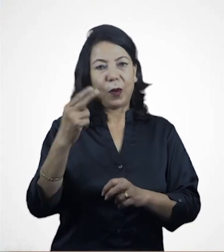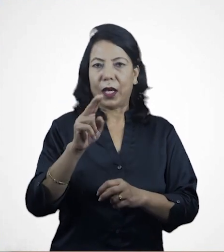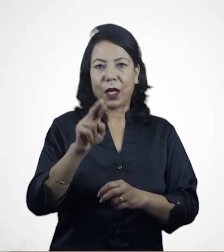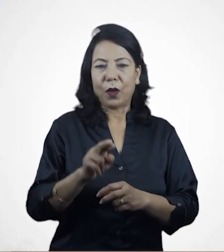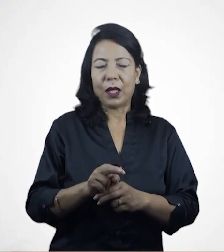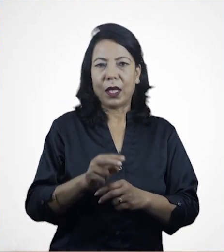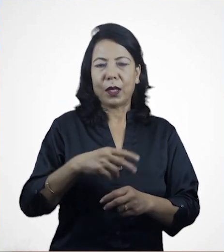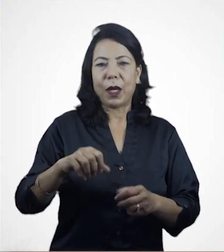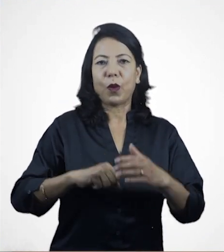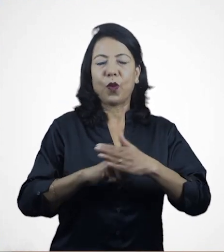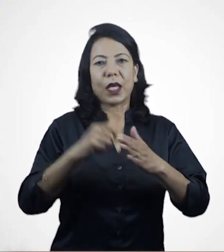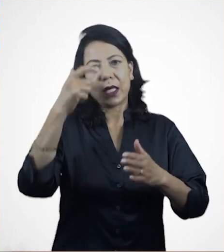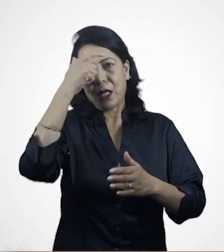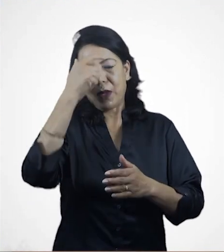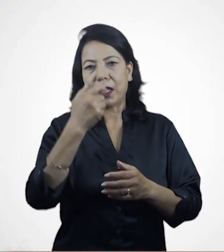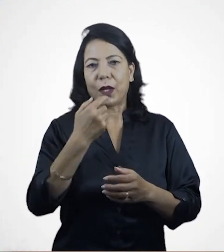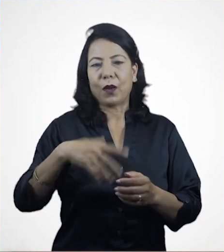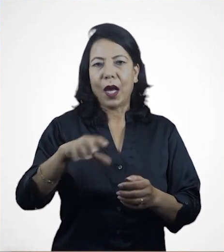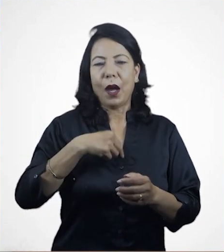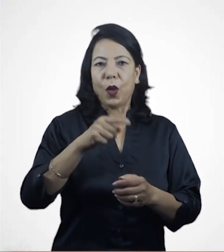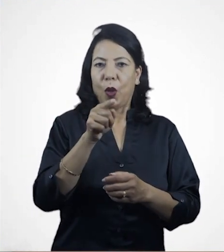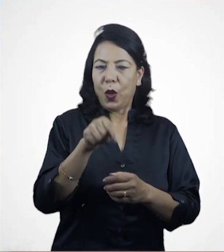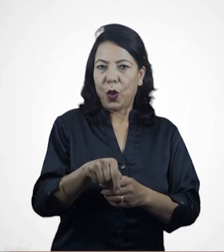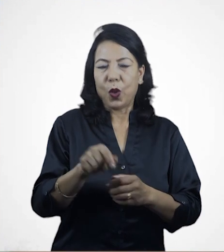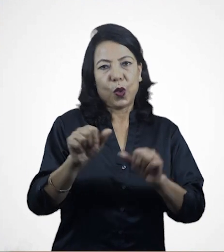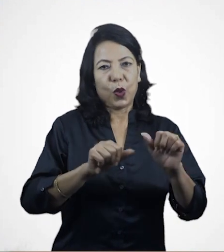इस्तर बाटै जरू